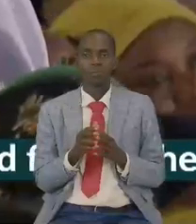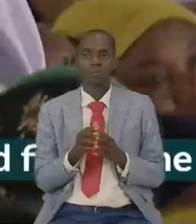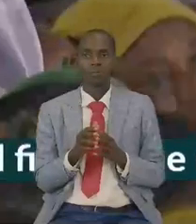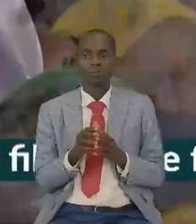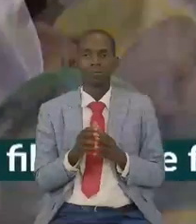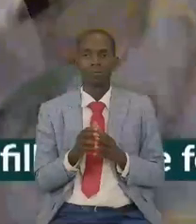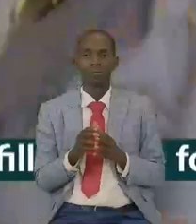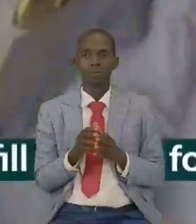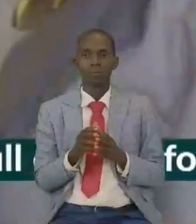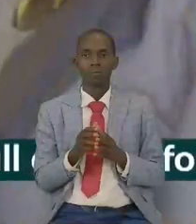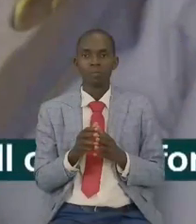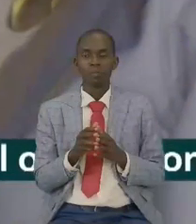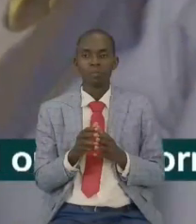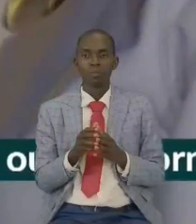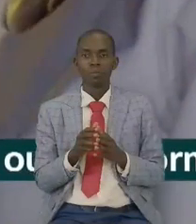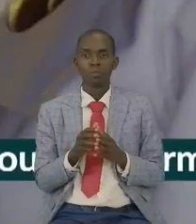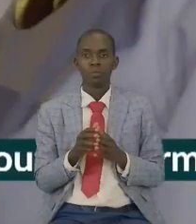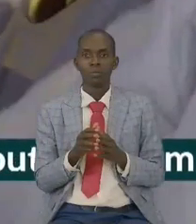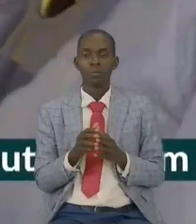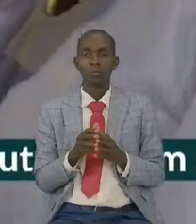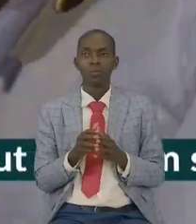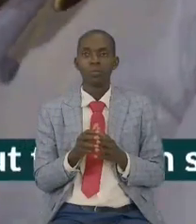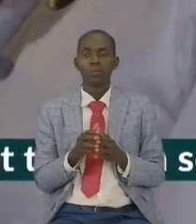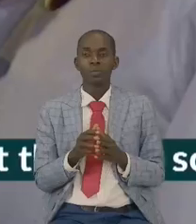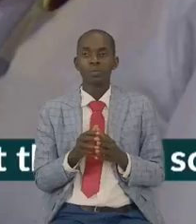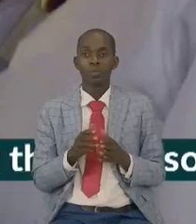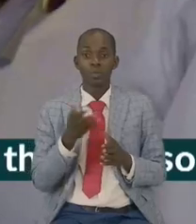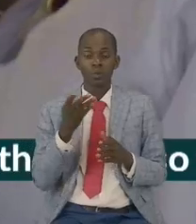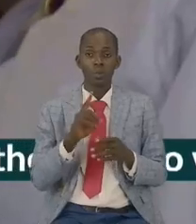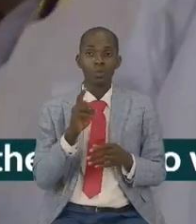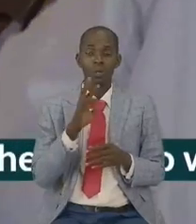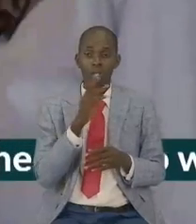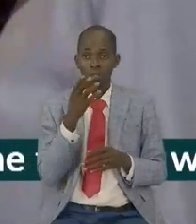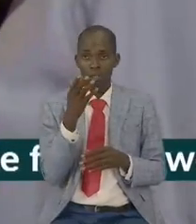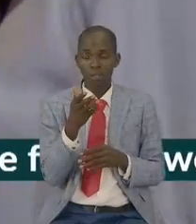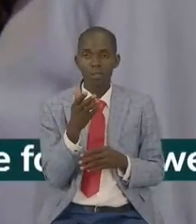Occupons-nous de ceux-là qui ont donné leur vie au Seigneur. Faisons-le rapidement.